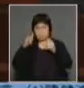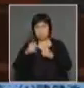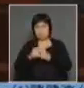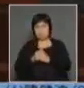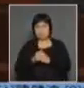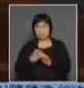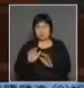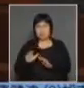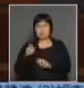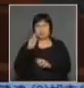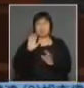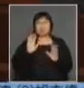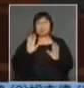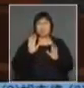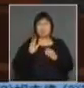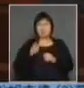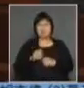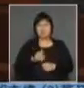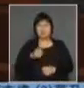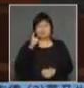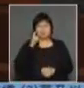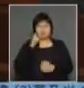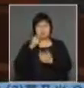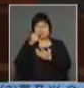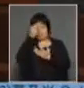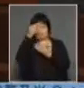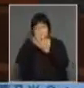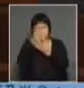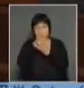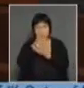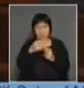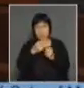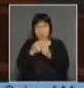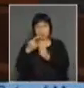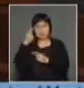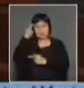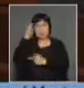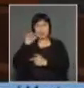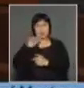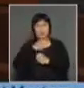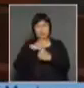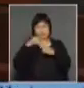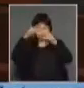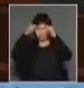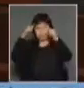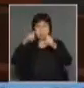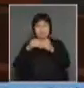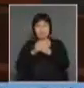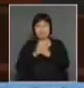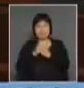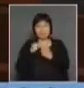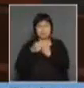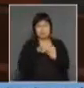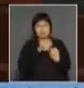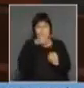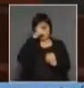咧，令到嗰啲滋事分子以為可以啊憑武力咧係衝擊政府